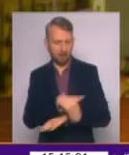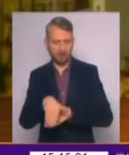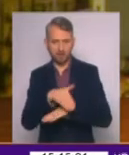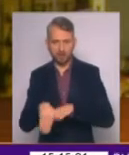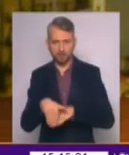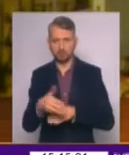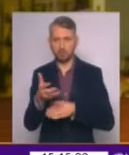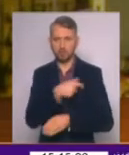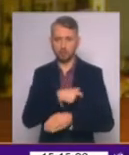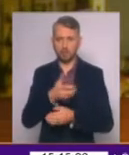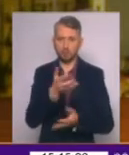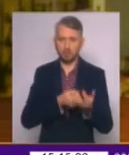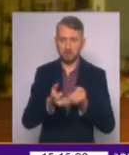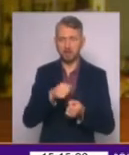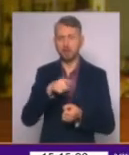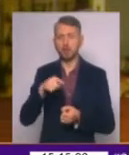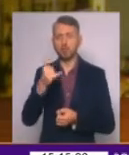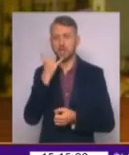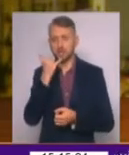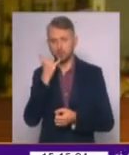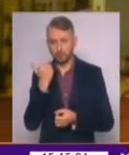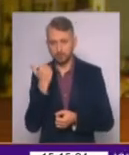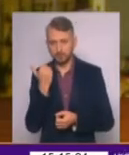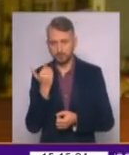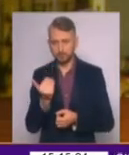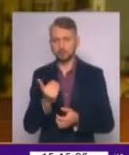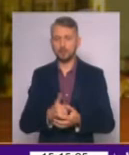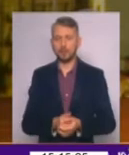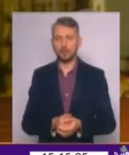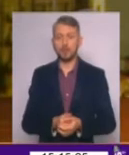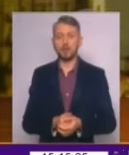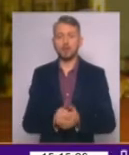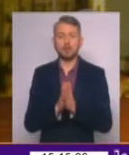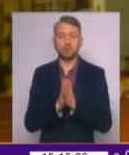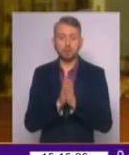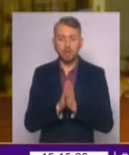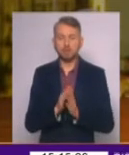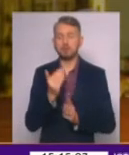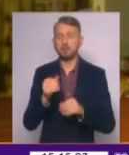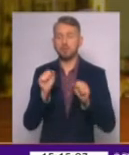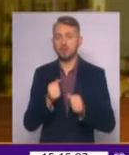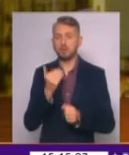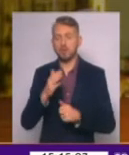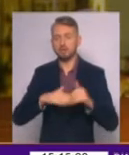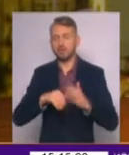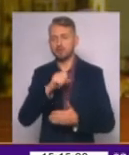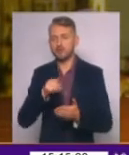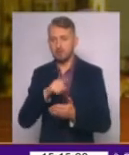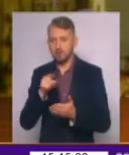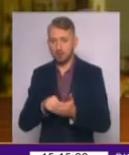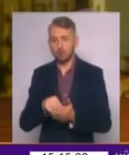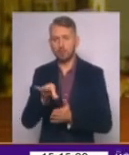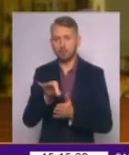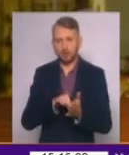номер телефону приймальні депутата Київської міської ради пана Олега Бондарчука. Тож, будь ласка, ви зможете ваші практичні запитання